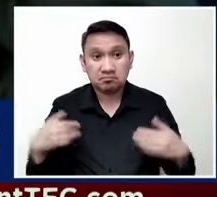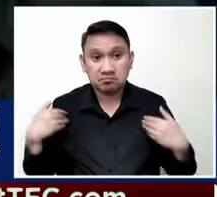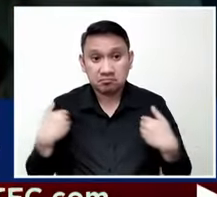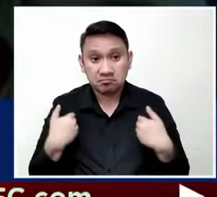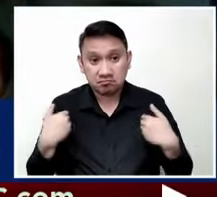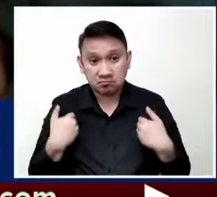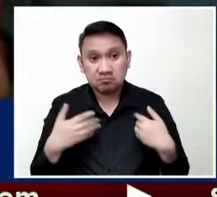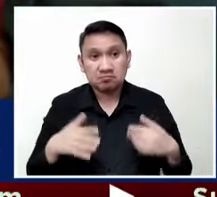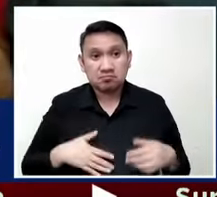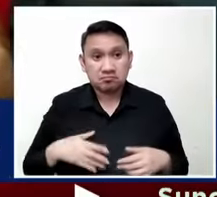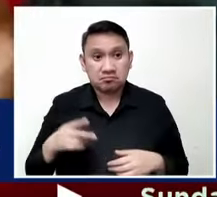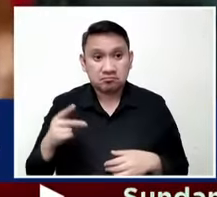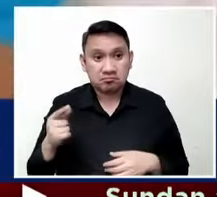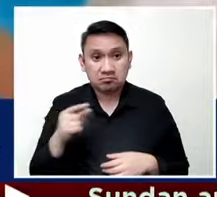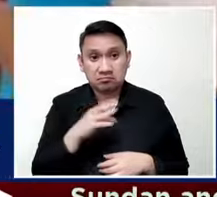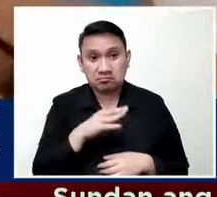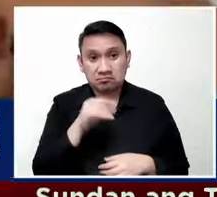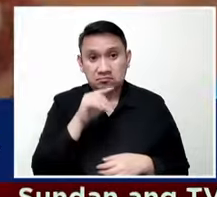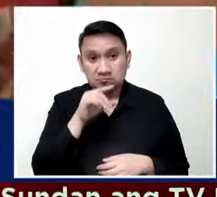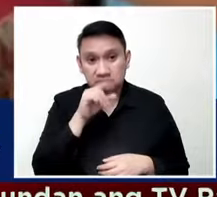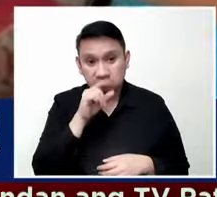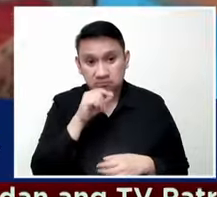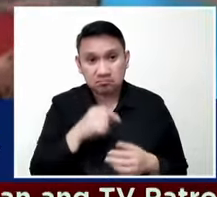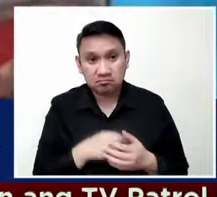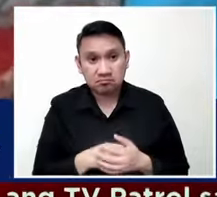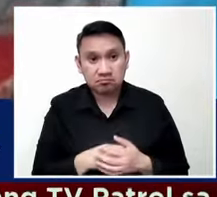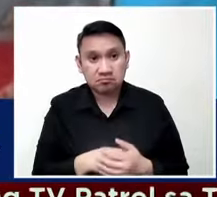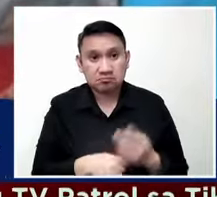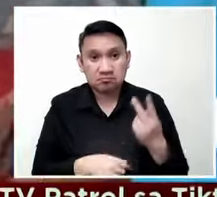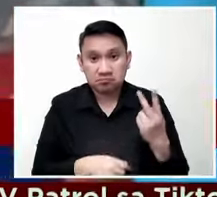gaya ng aso at ibon. Dalawa ko pong